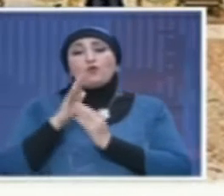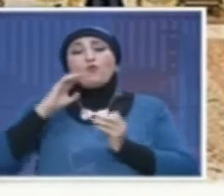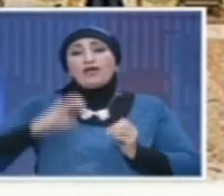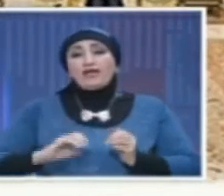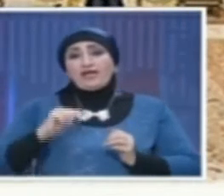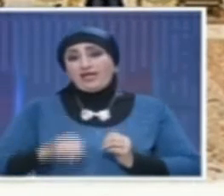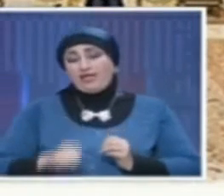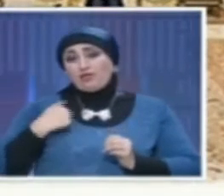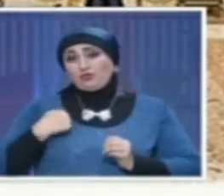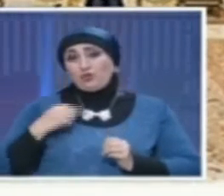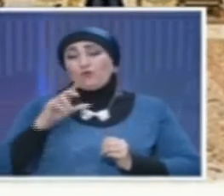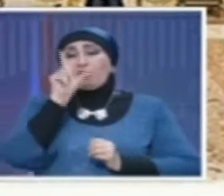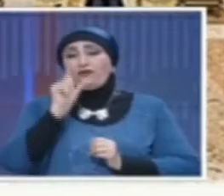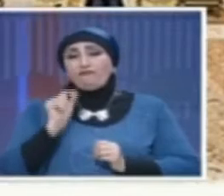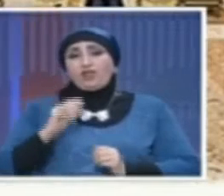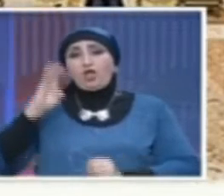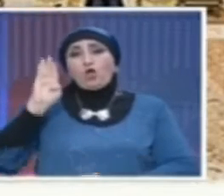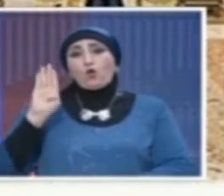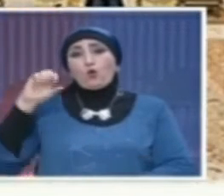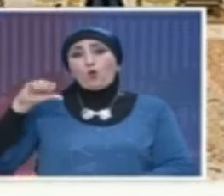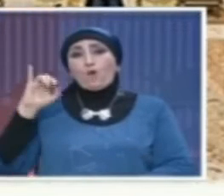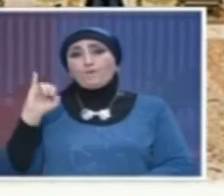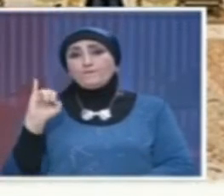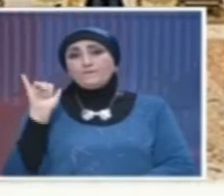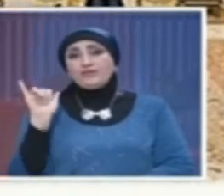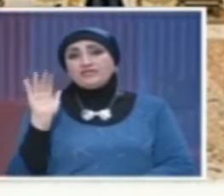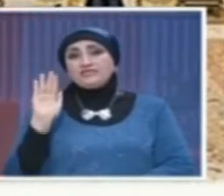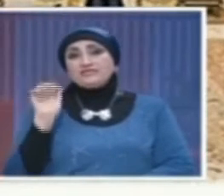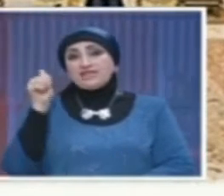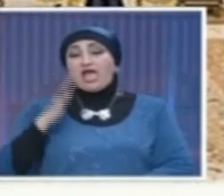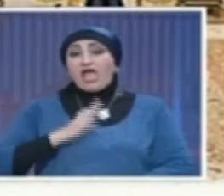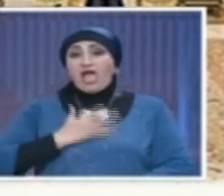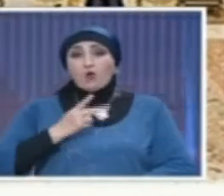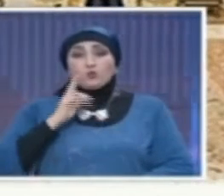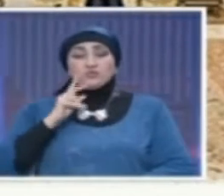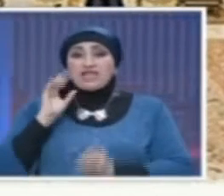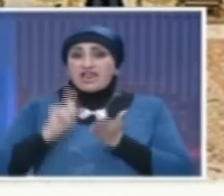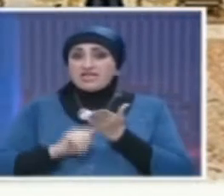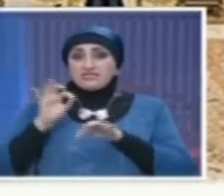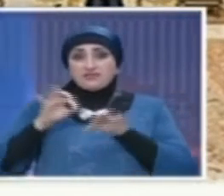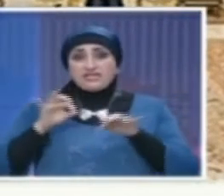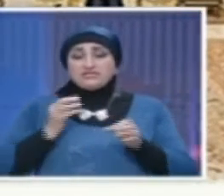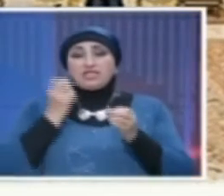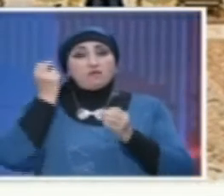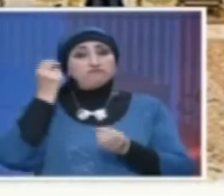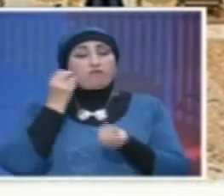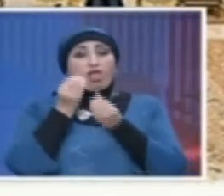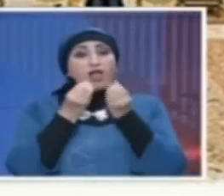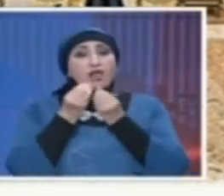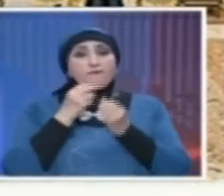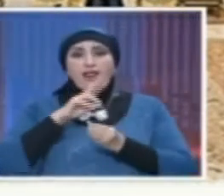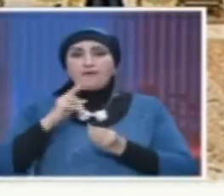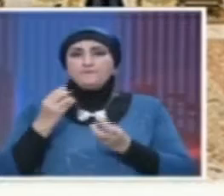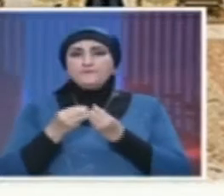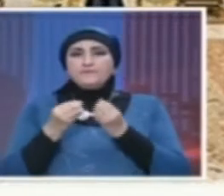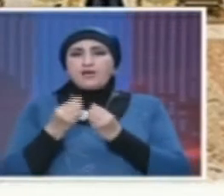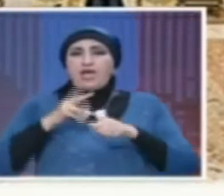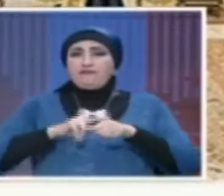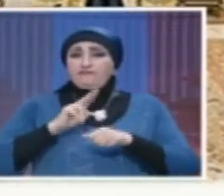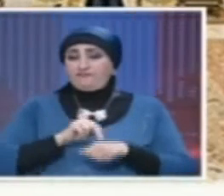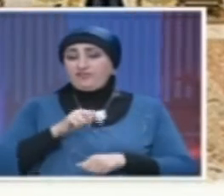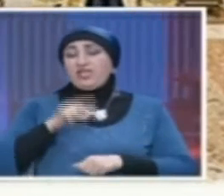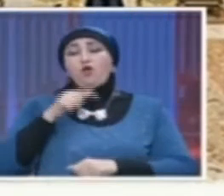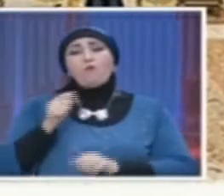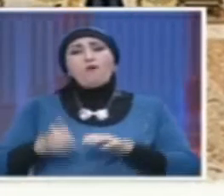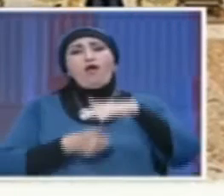كوميسا. كما أشار السيد الرئيس إلى حرص مصر على تعظيم التنسيق والتشاور مع الجانب الزامبي والرئيس لونغو